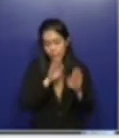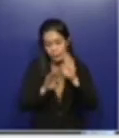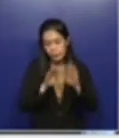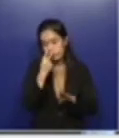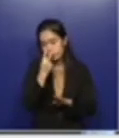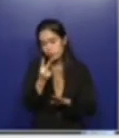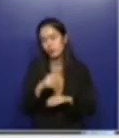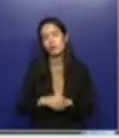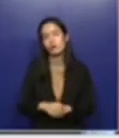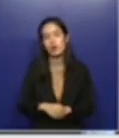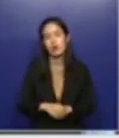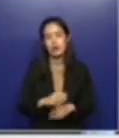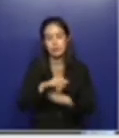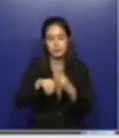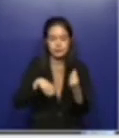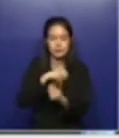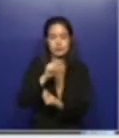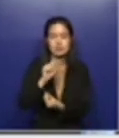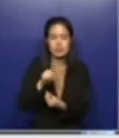เต็มร้อย